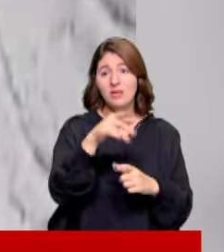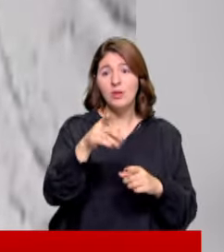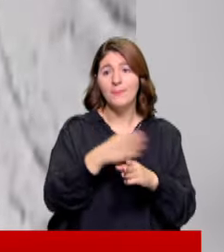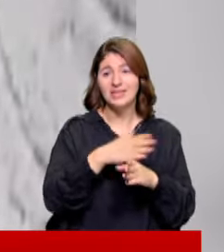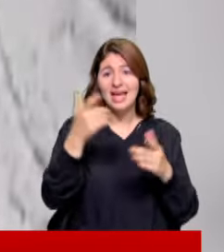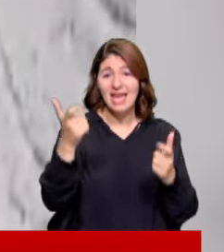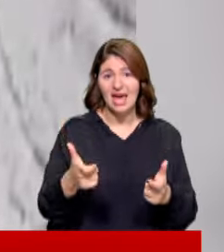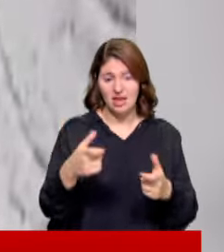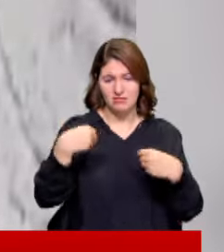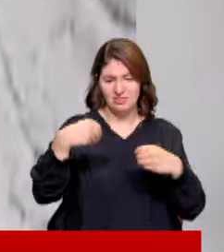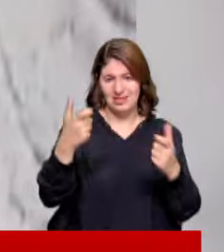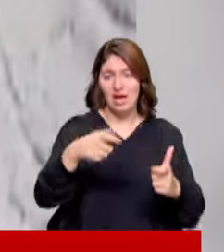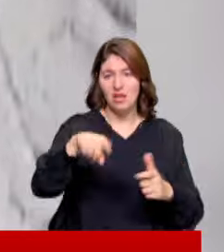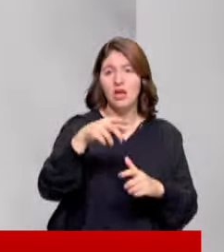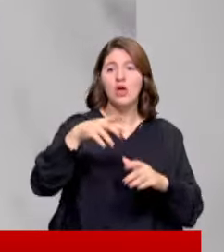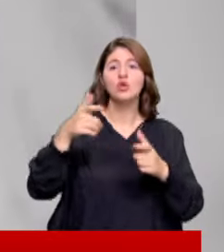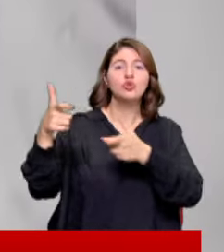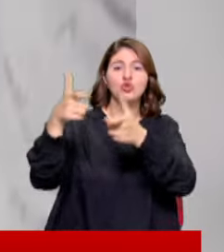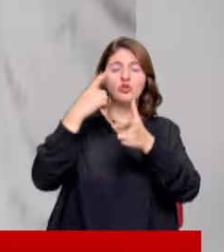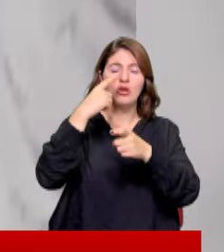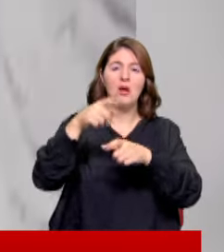pazar yerine dronlu saldırı düzenledi.